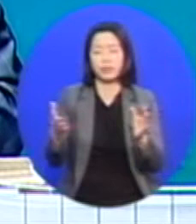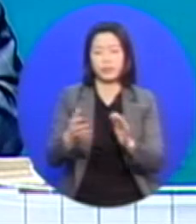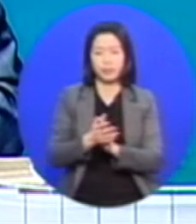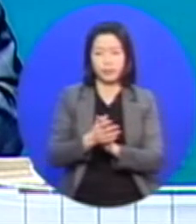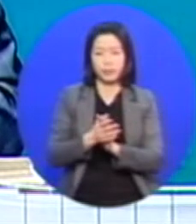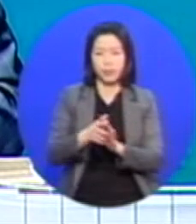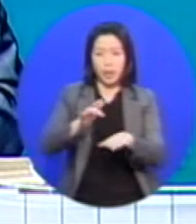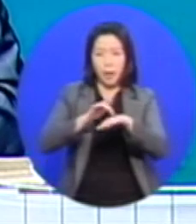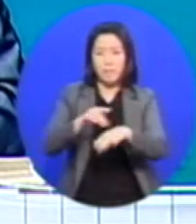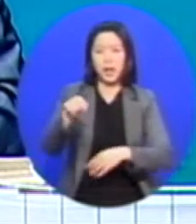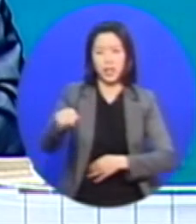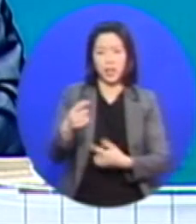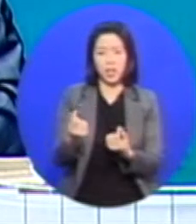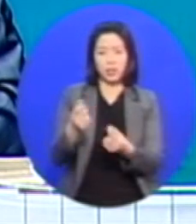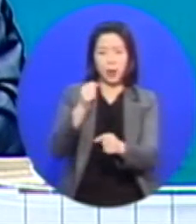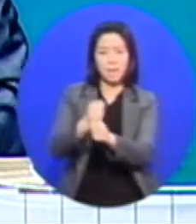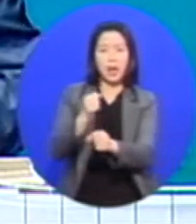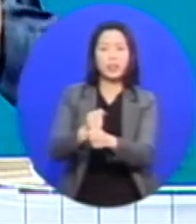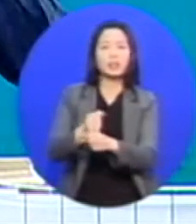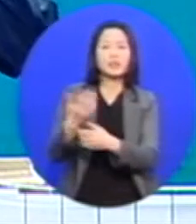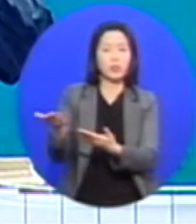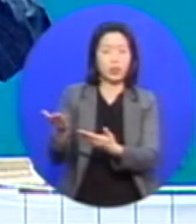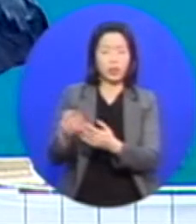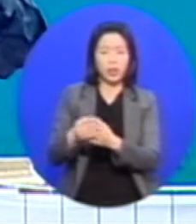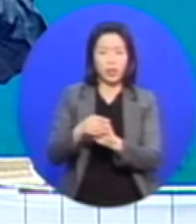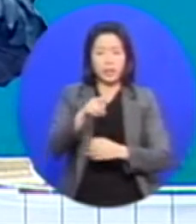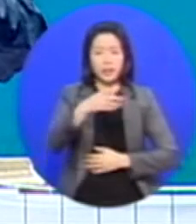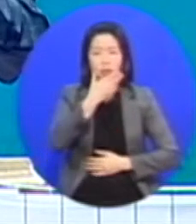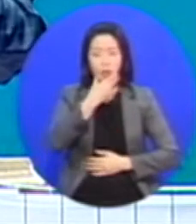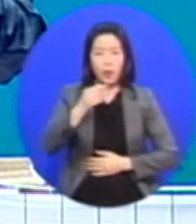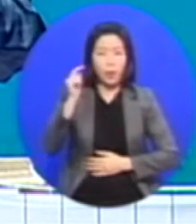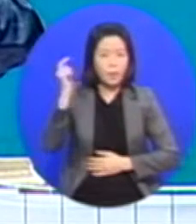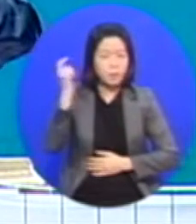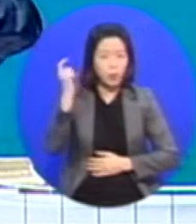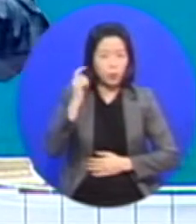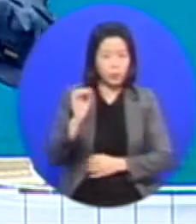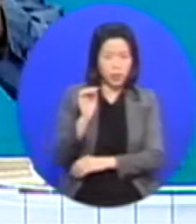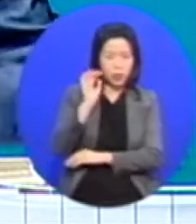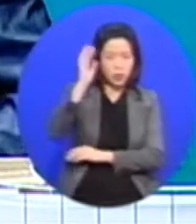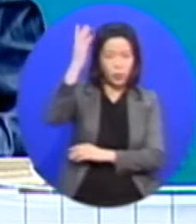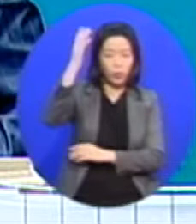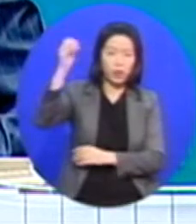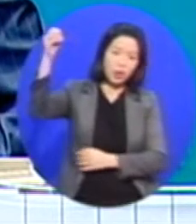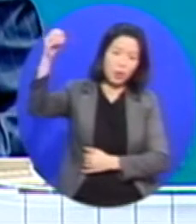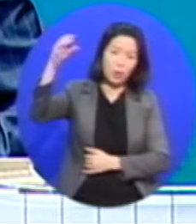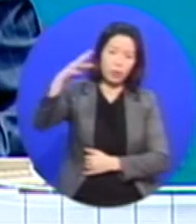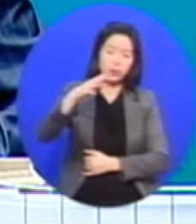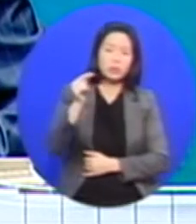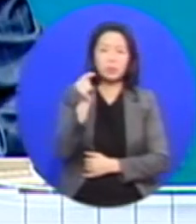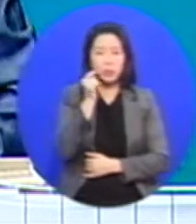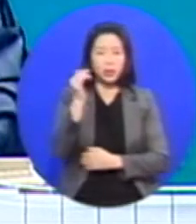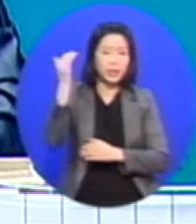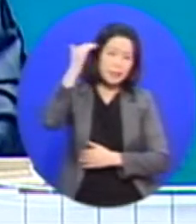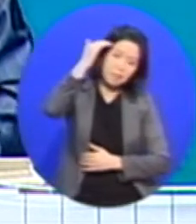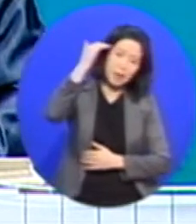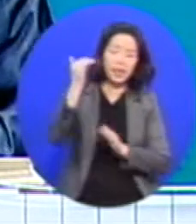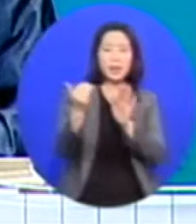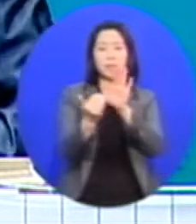마귀가 그렇게 만들고 있는 거예요 그 복음의 용 광에 광채가 비치지 못하게 하고 있는 거예요